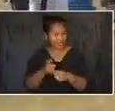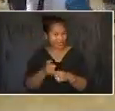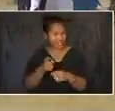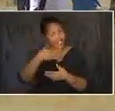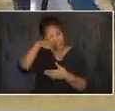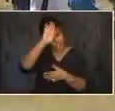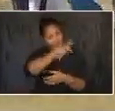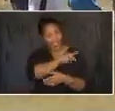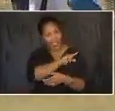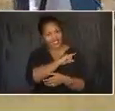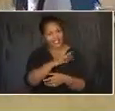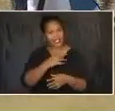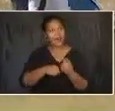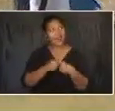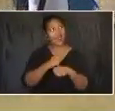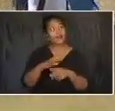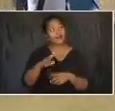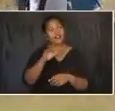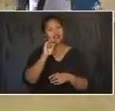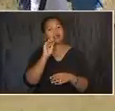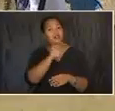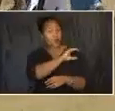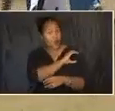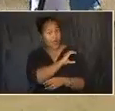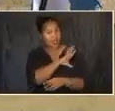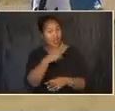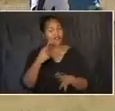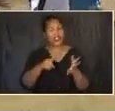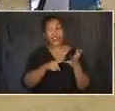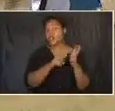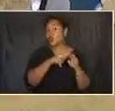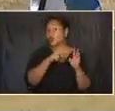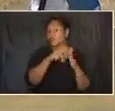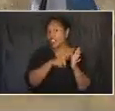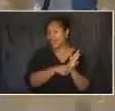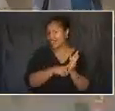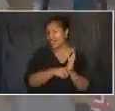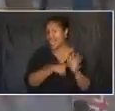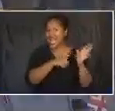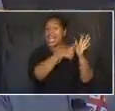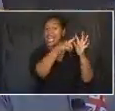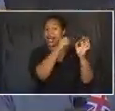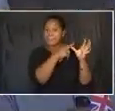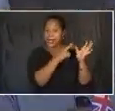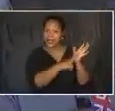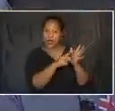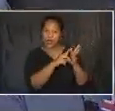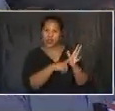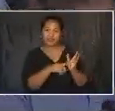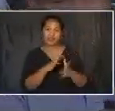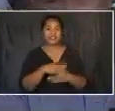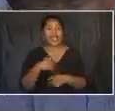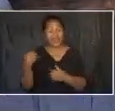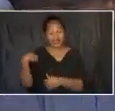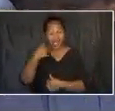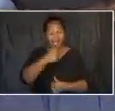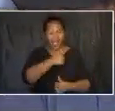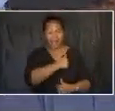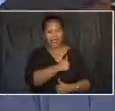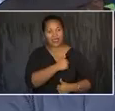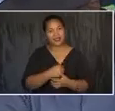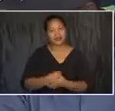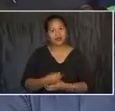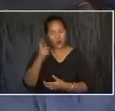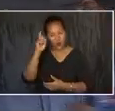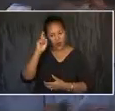mbau taura nei tutu baka force commander ni unifil lepa noni en boguni beke di mati balu kan dina manda nersa mai torto